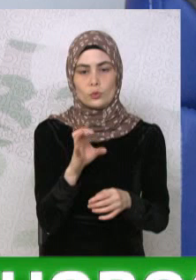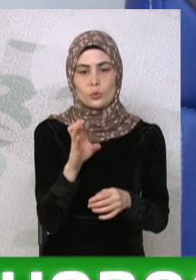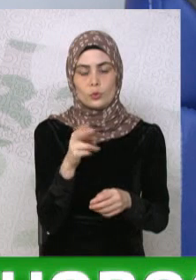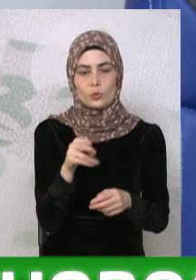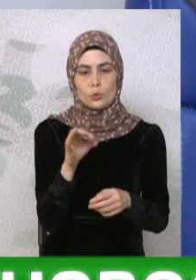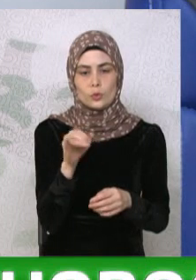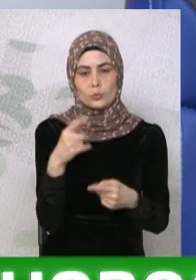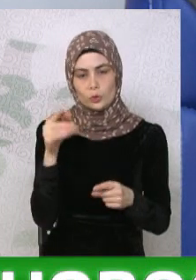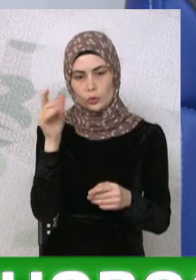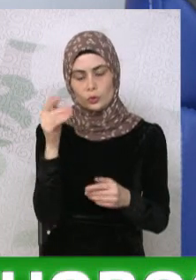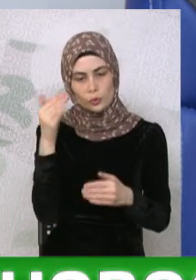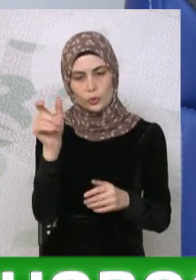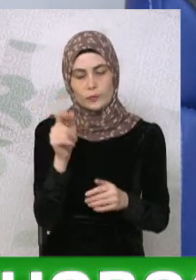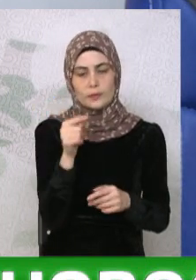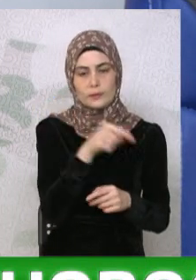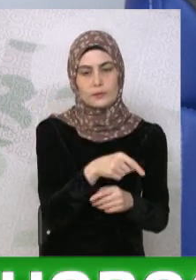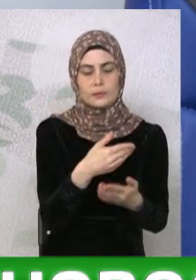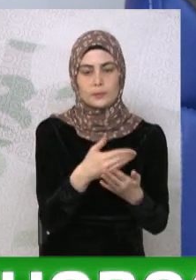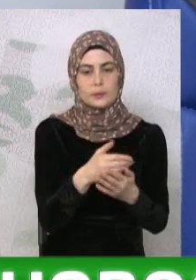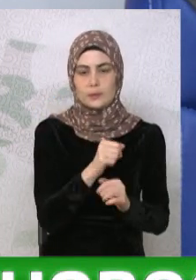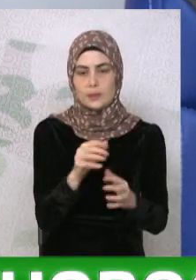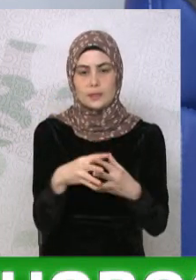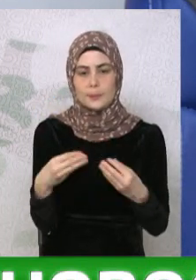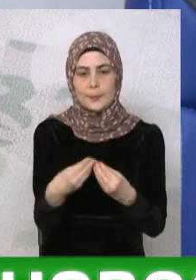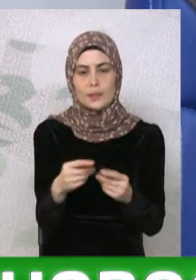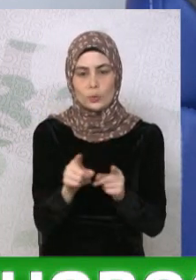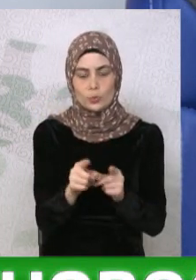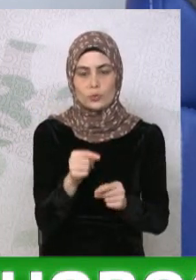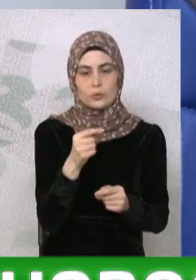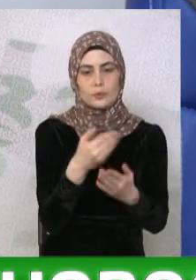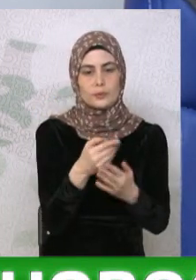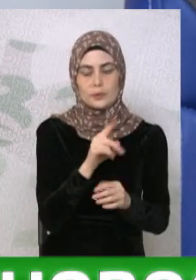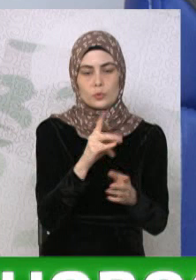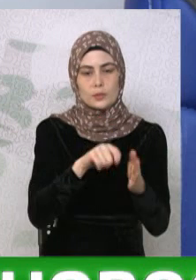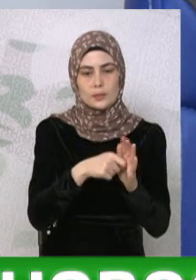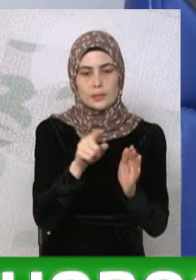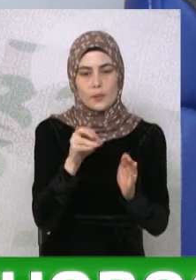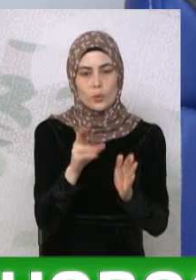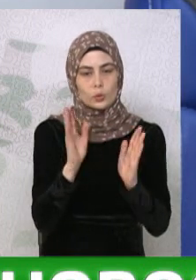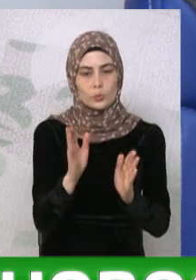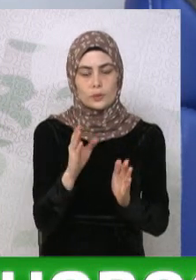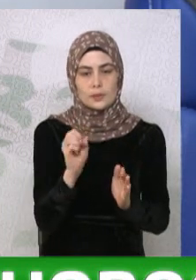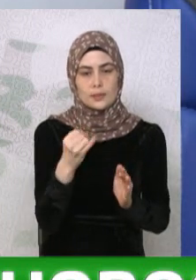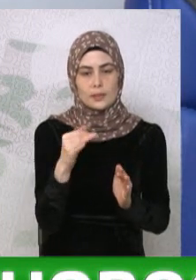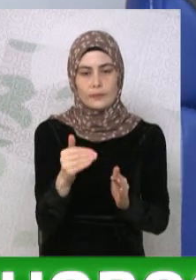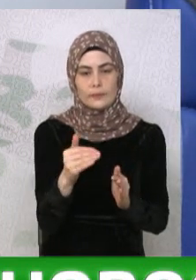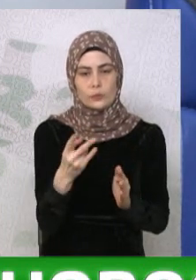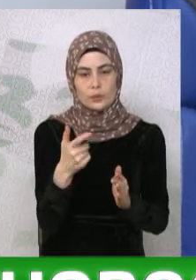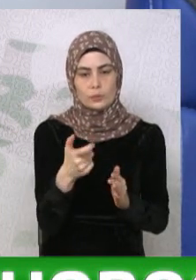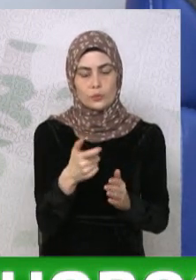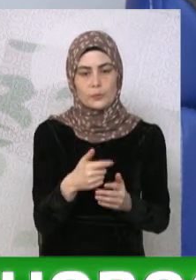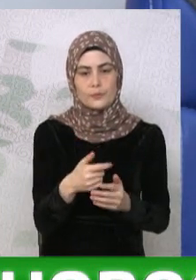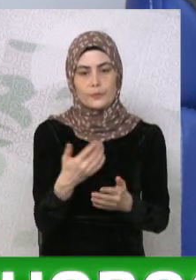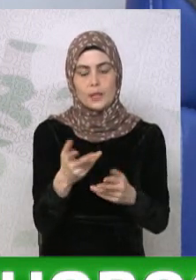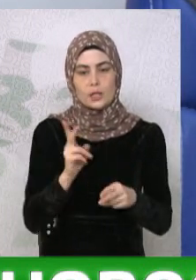ним посторонних лиц, в том числе членов семьи, в запираемых на замок сейфах, сейфовых шкафах или